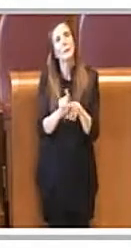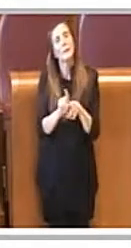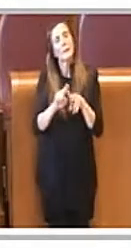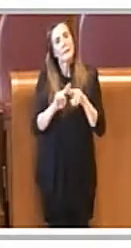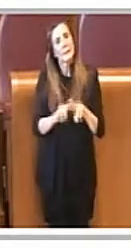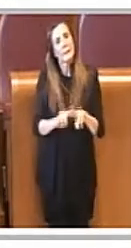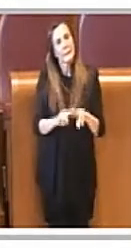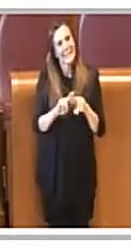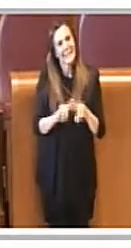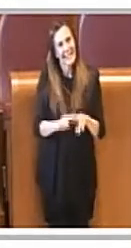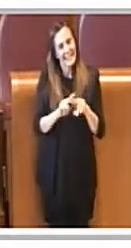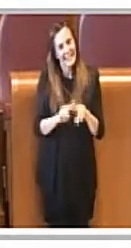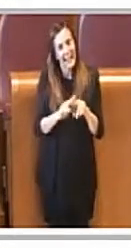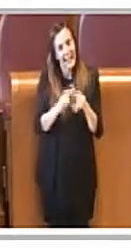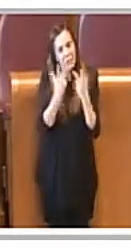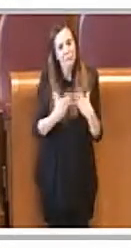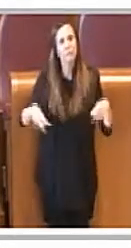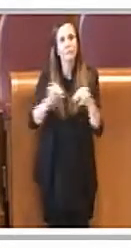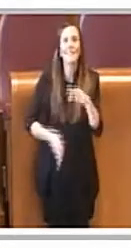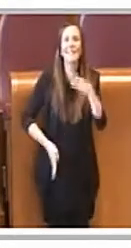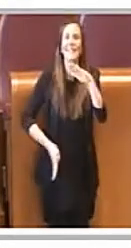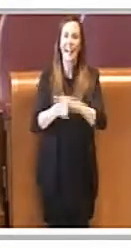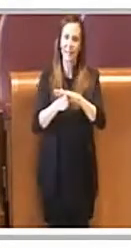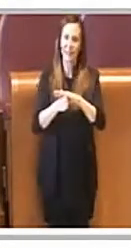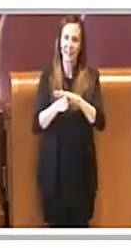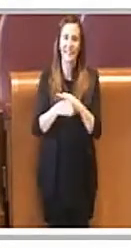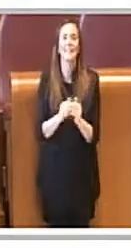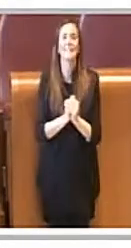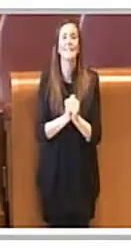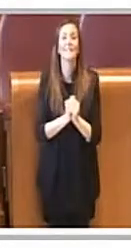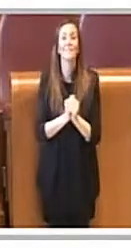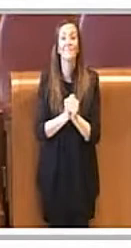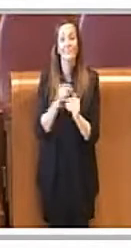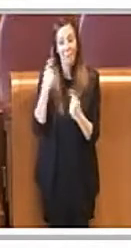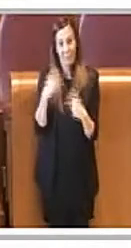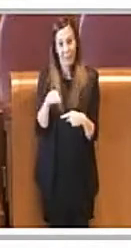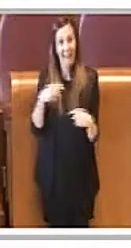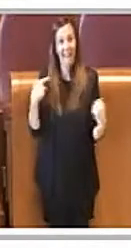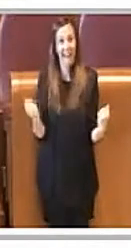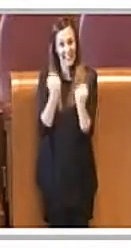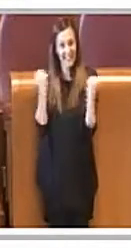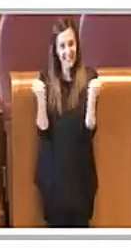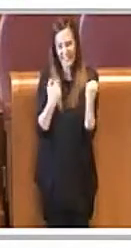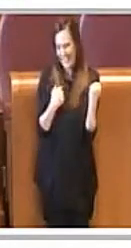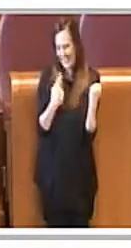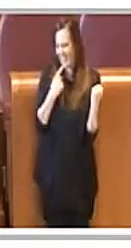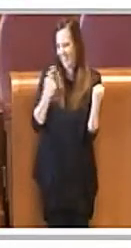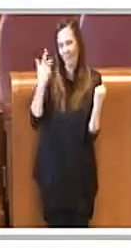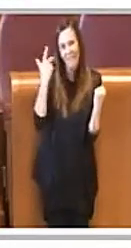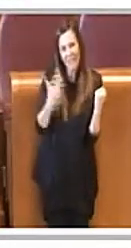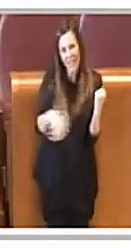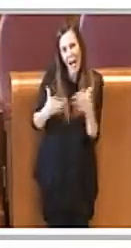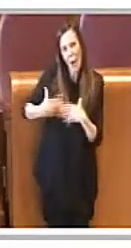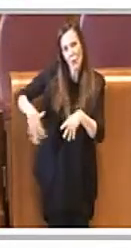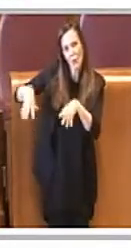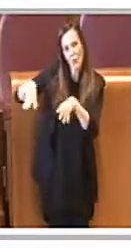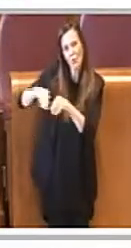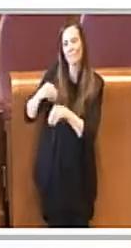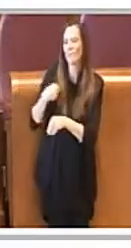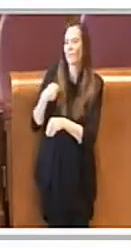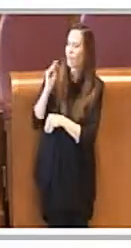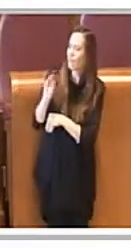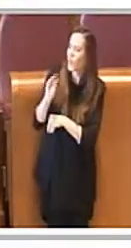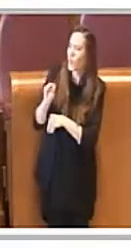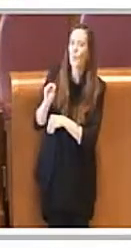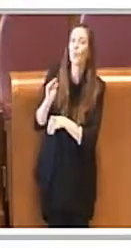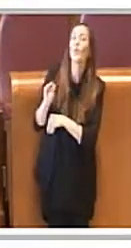resistenza e poi al rilancio di queste iniziative. Noi per questa iniziativa, come ho detto già avviata dalla Giunta, chiediamo unicamente